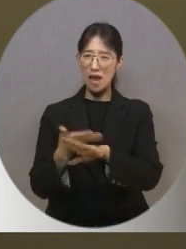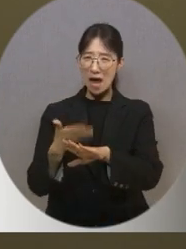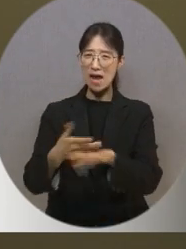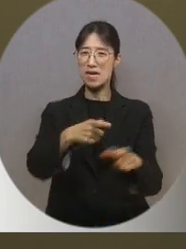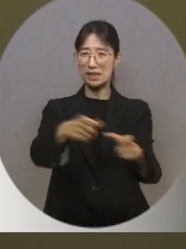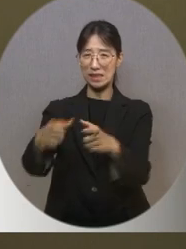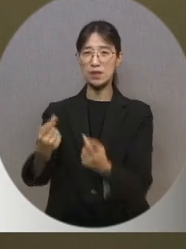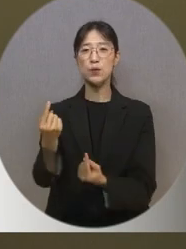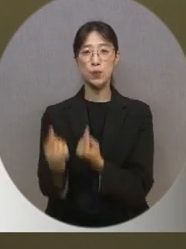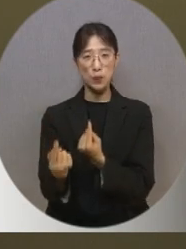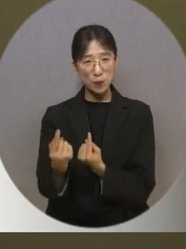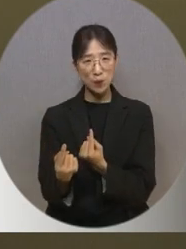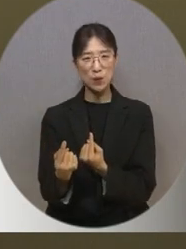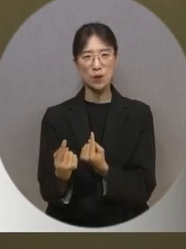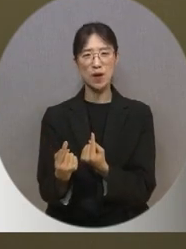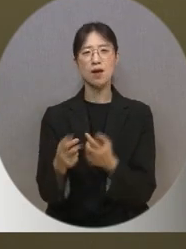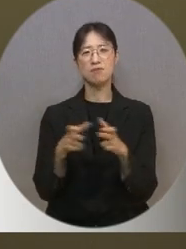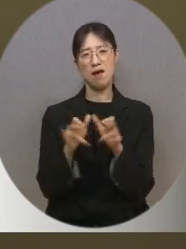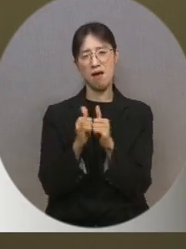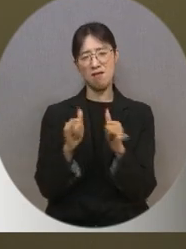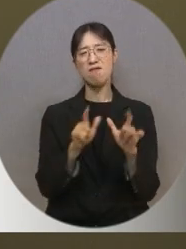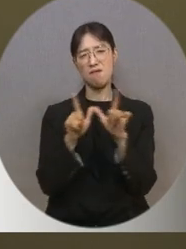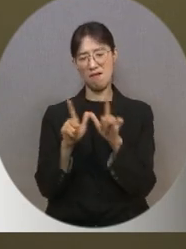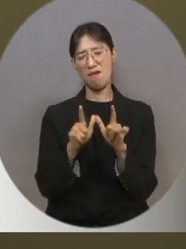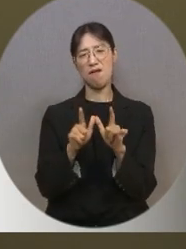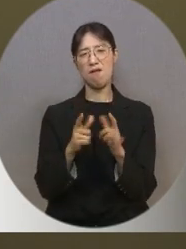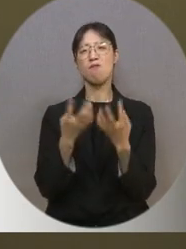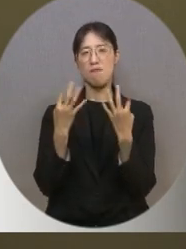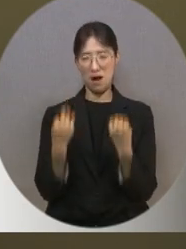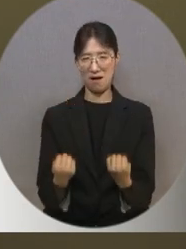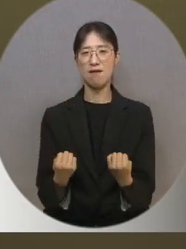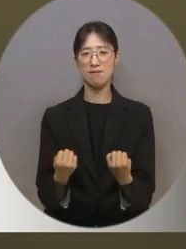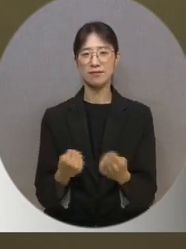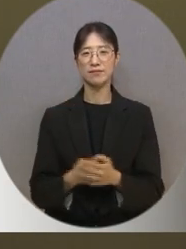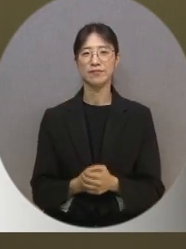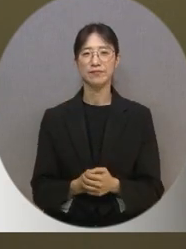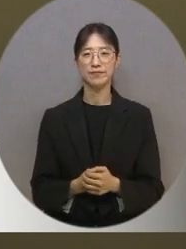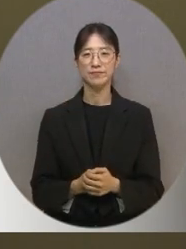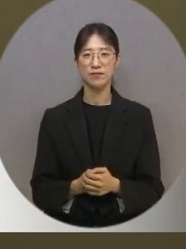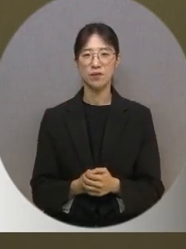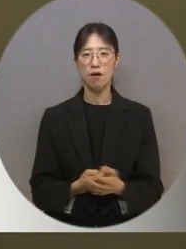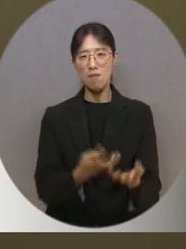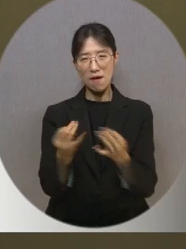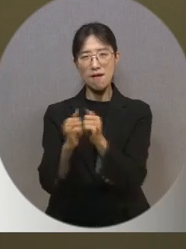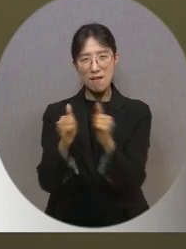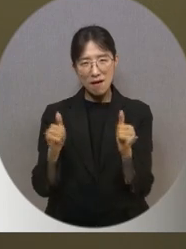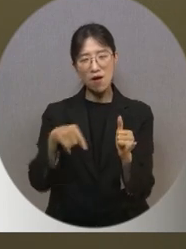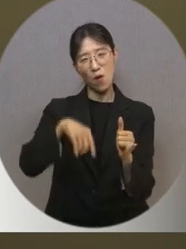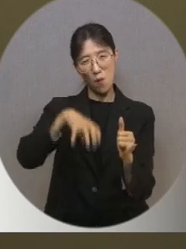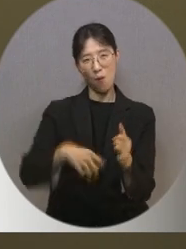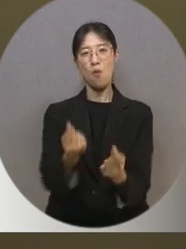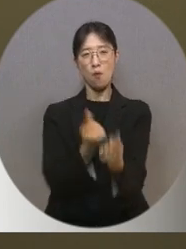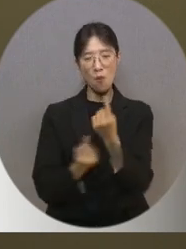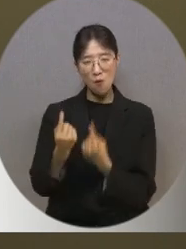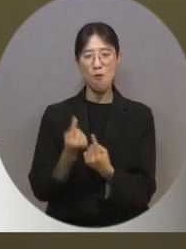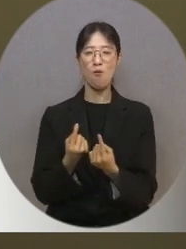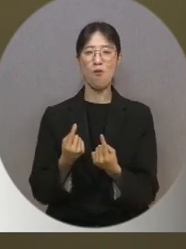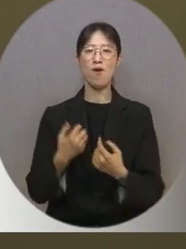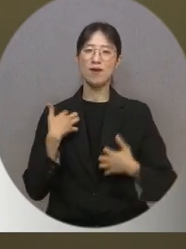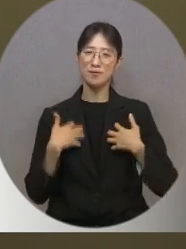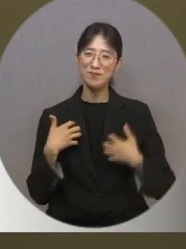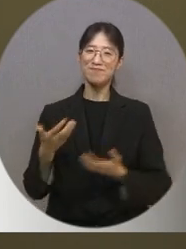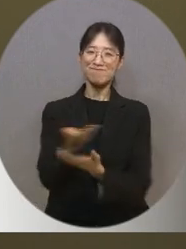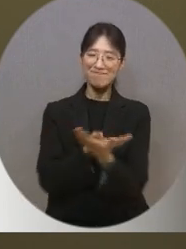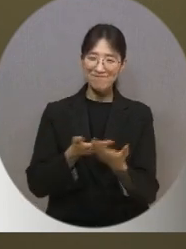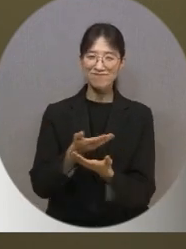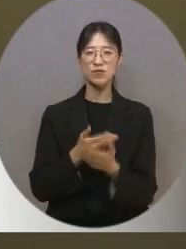어떤 지자체보다도 많은 장애인들이 거주하고 계신 곳입니다. 그래서 많은 분들이 이곳에 오셔서 서로 여가도